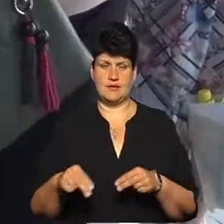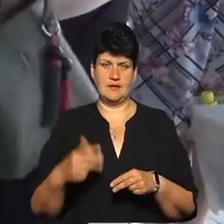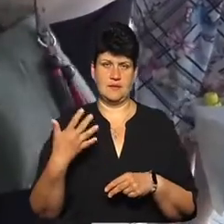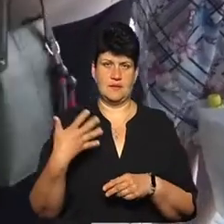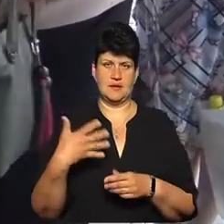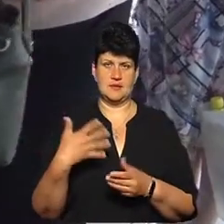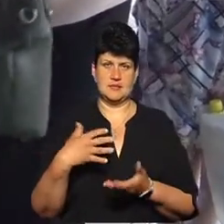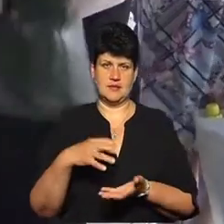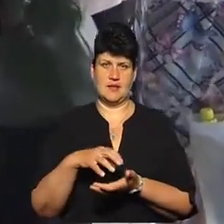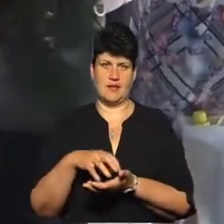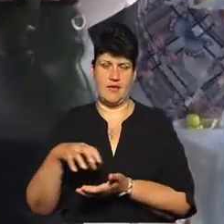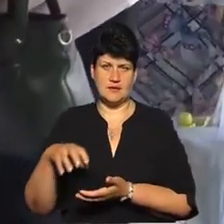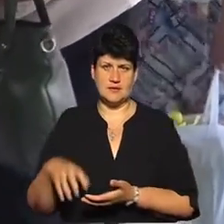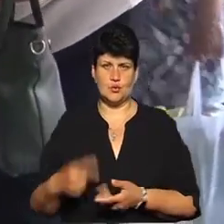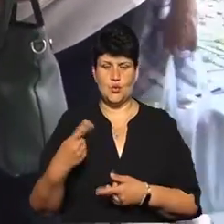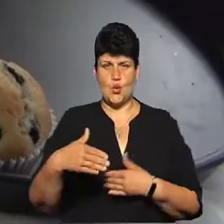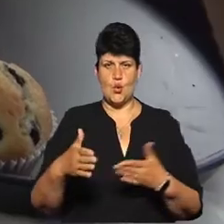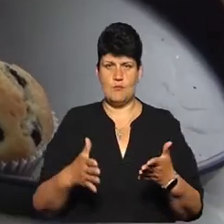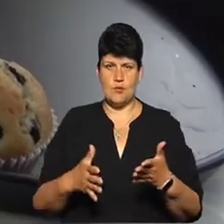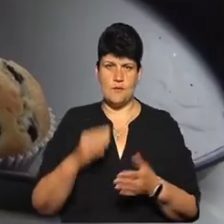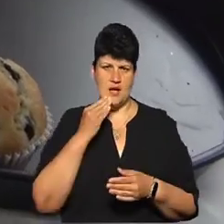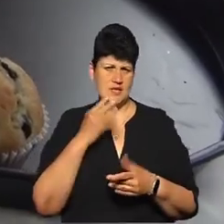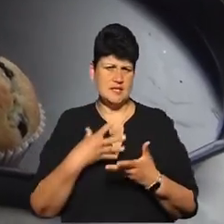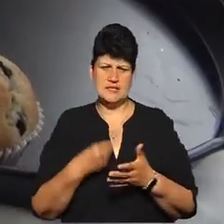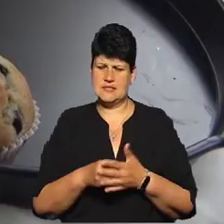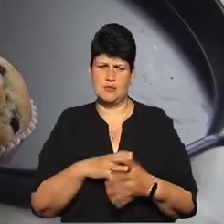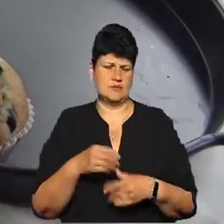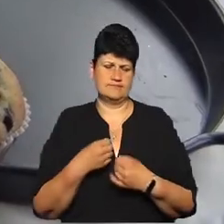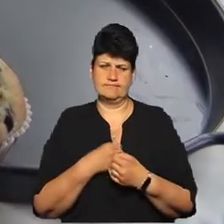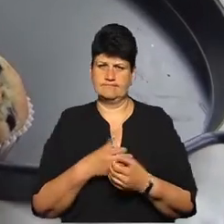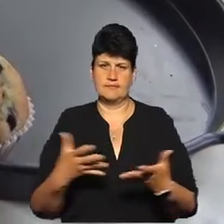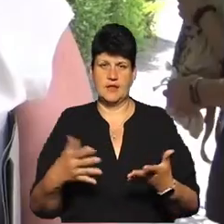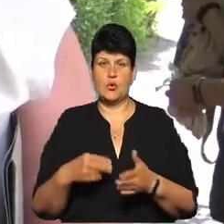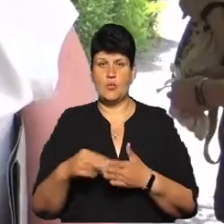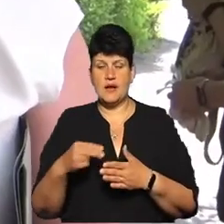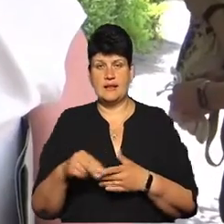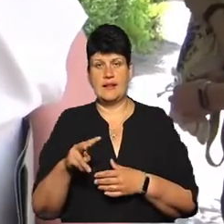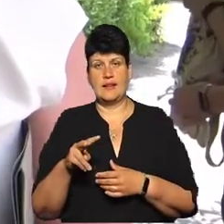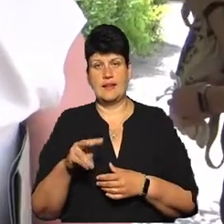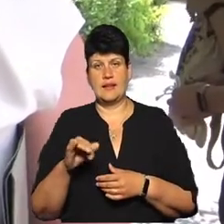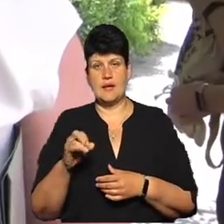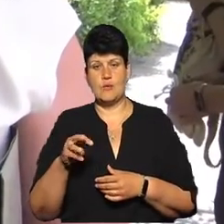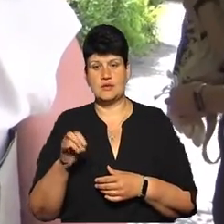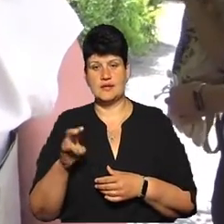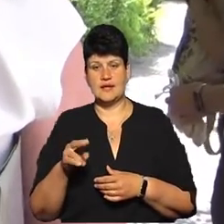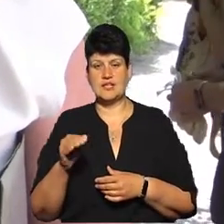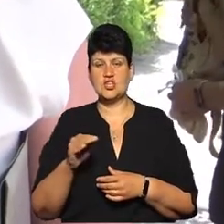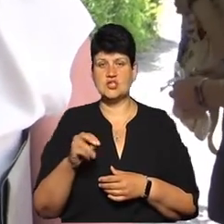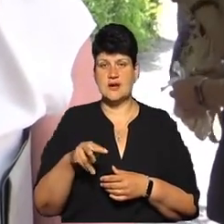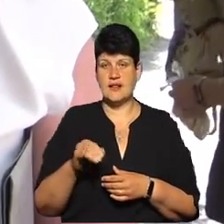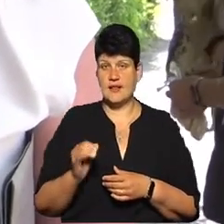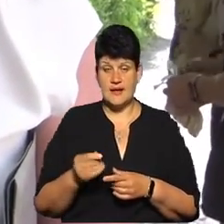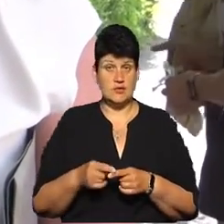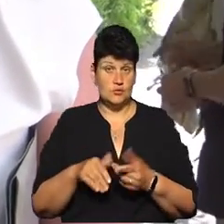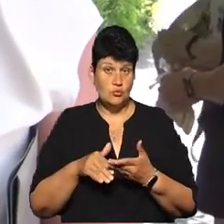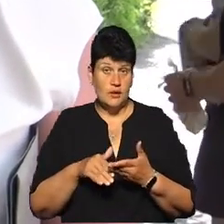і коробку печива. Ціна була довільною. Також люди купували лимонад і желе. Вони допомагають ЗСУ, це дуже надихає. І